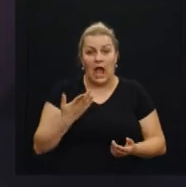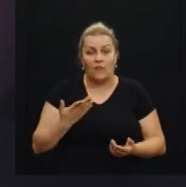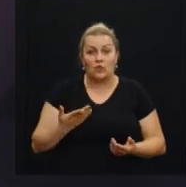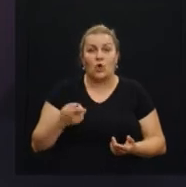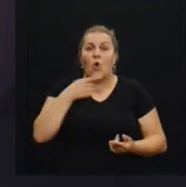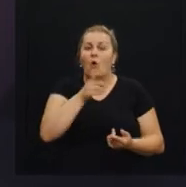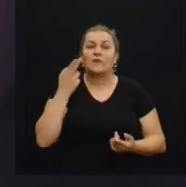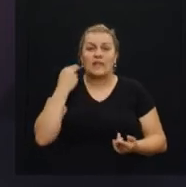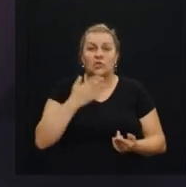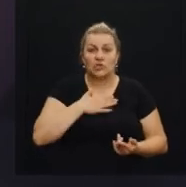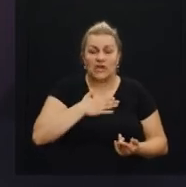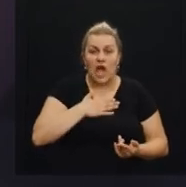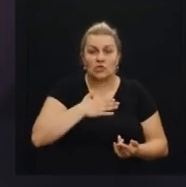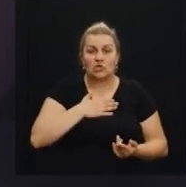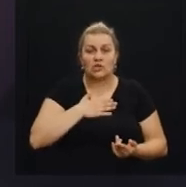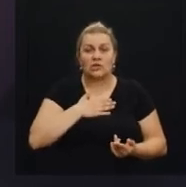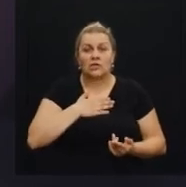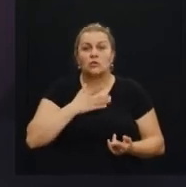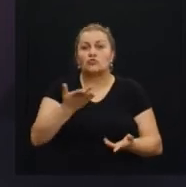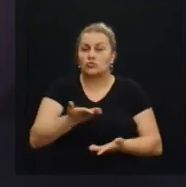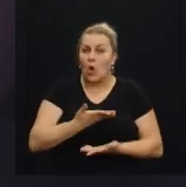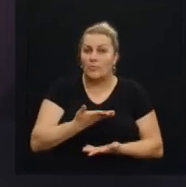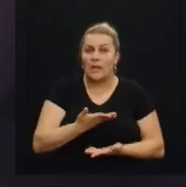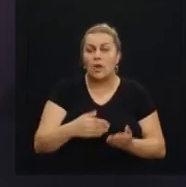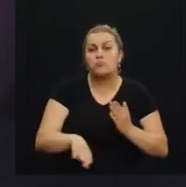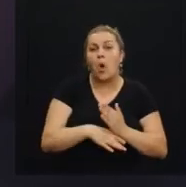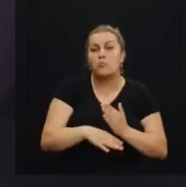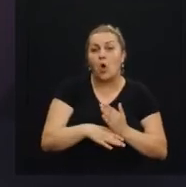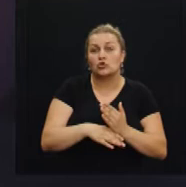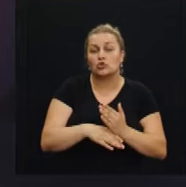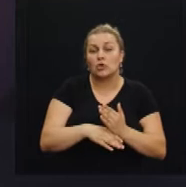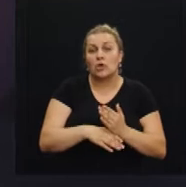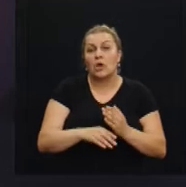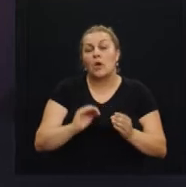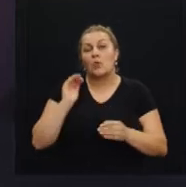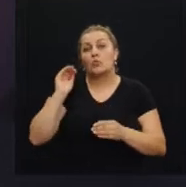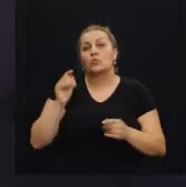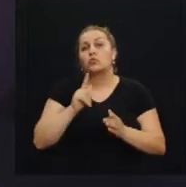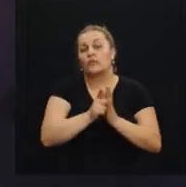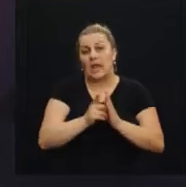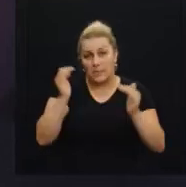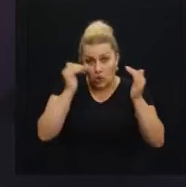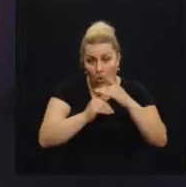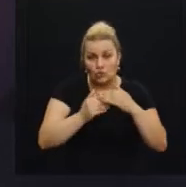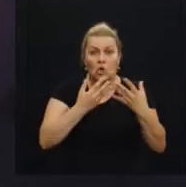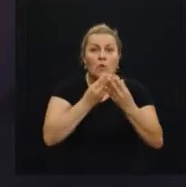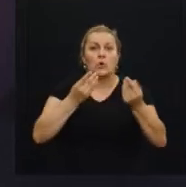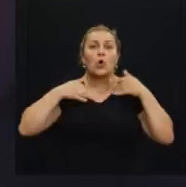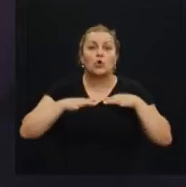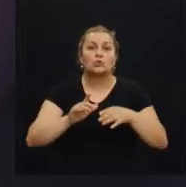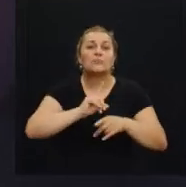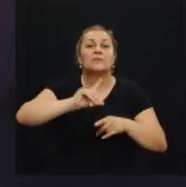Ovi dečki su naši dobili pomoć u toku noći. Masu ljudi bi